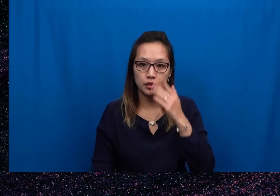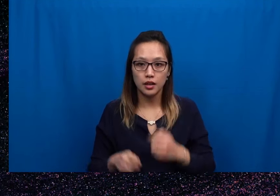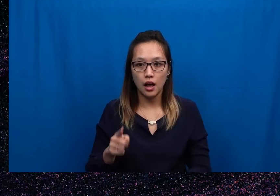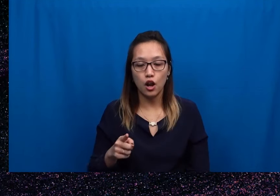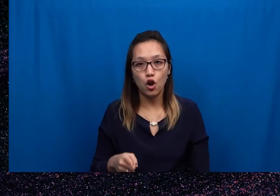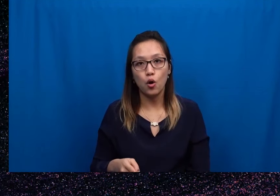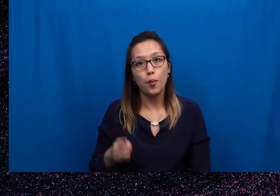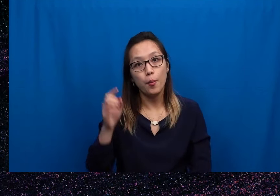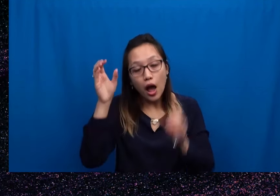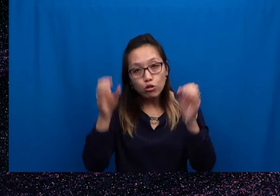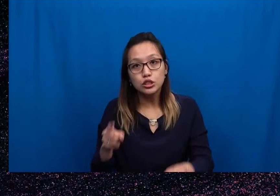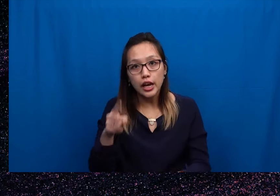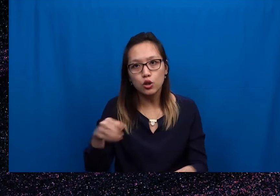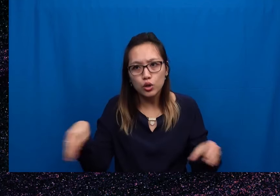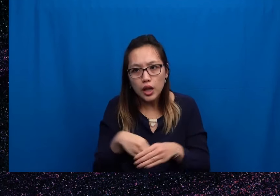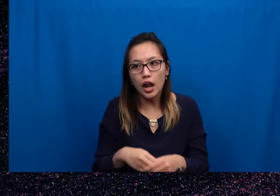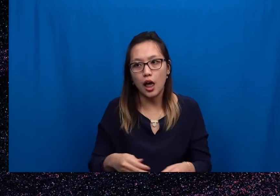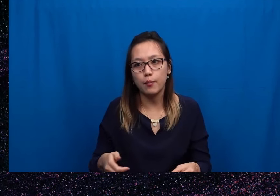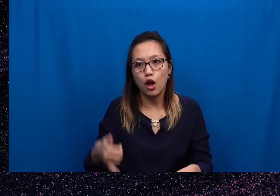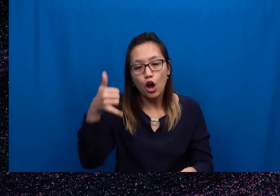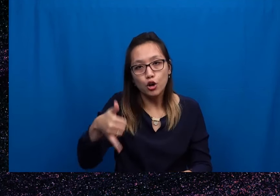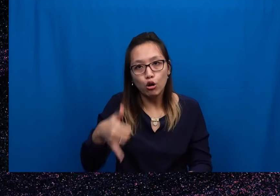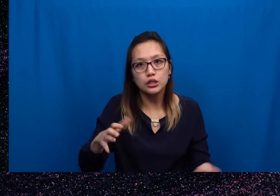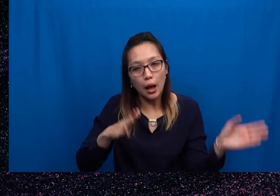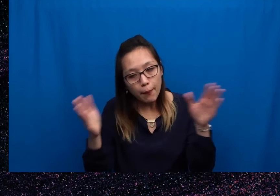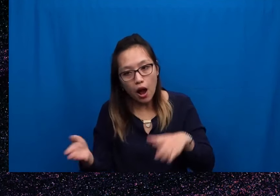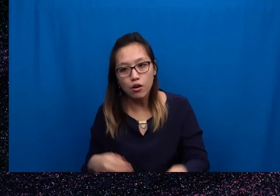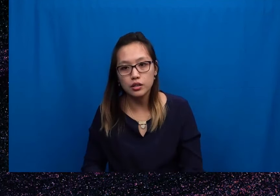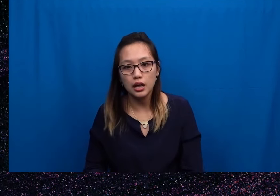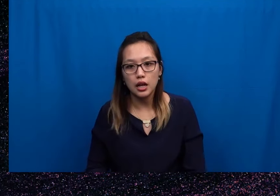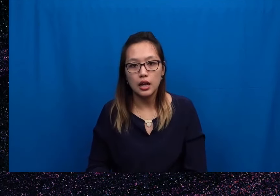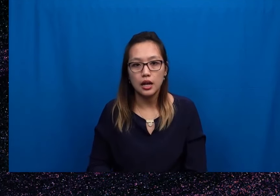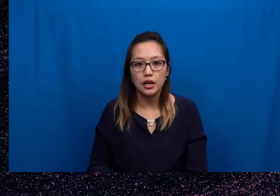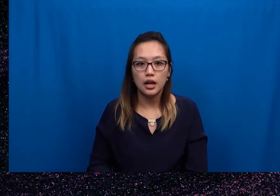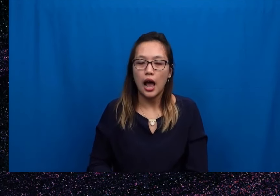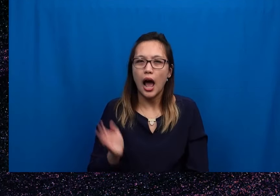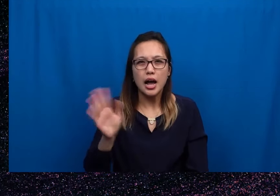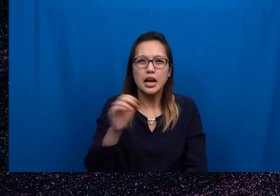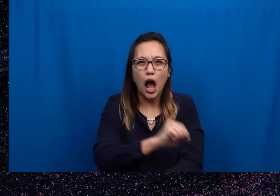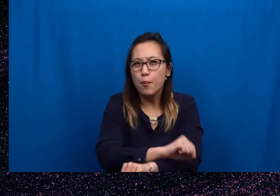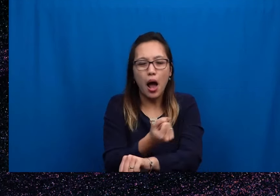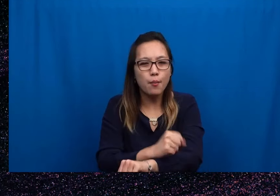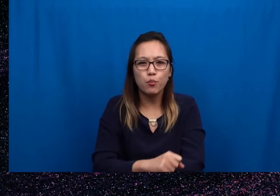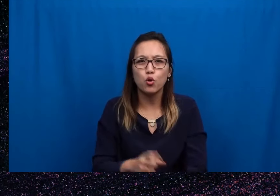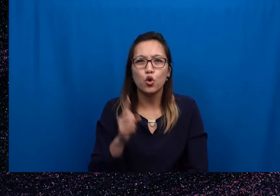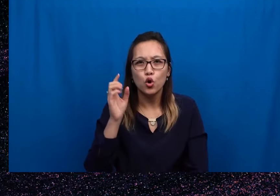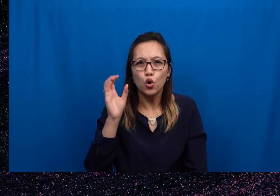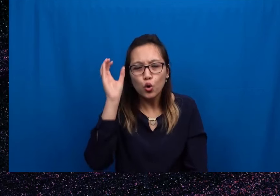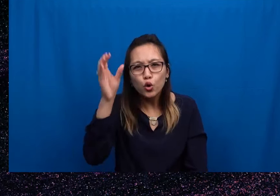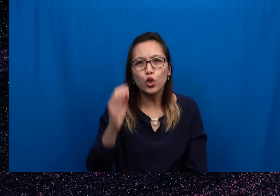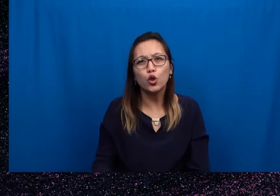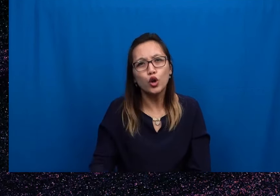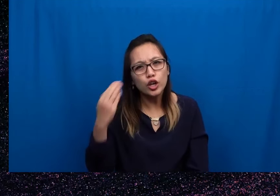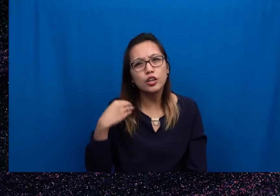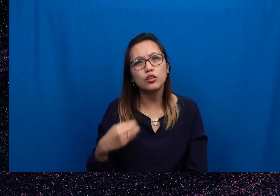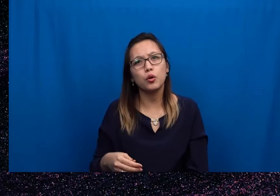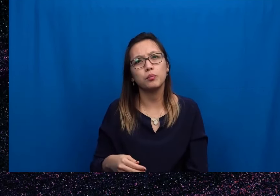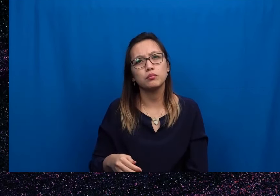cengkraman dosa. Dan dia juga tidak punya kemampuan, akhirnya tidak punya kemampuan untuk hidup bagi Tuhan,